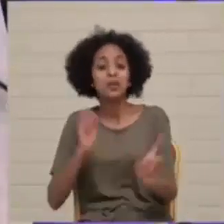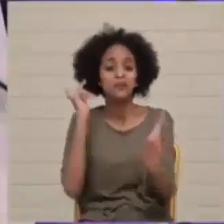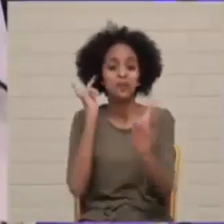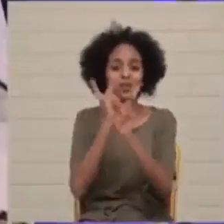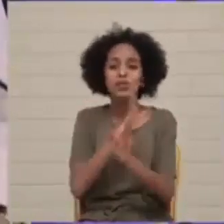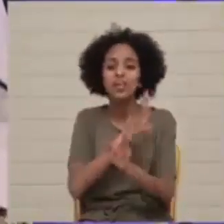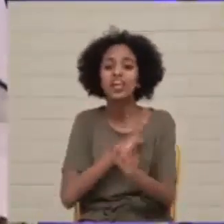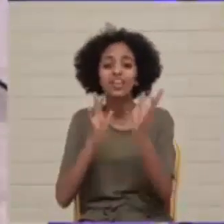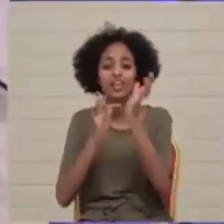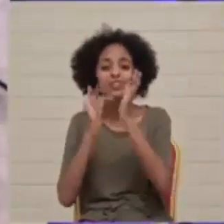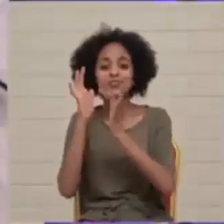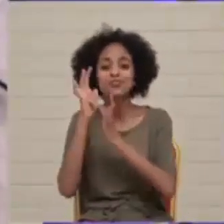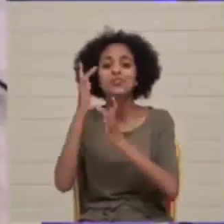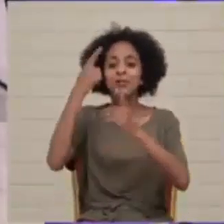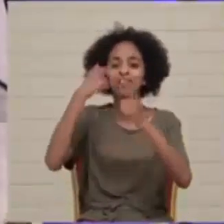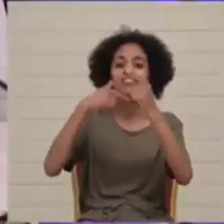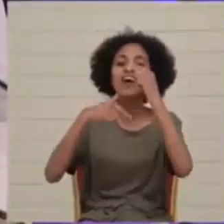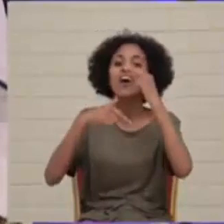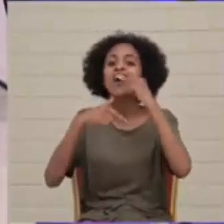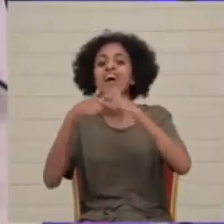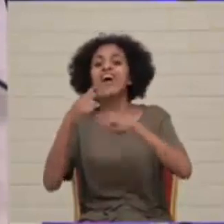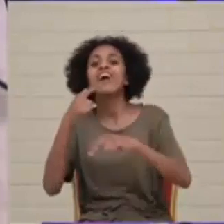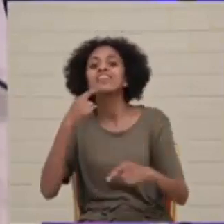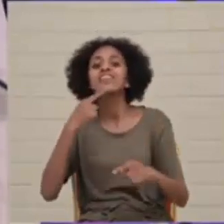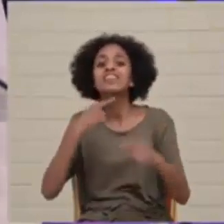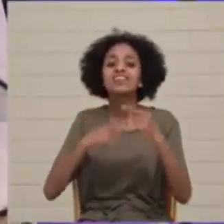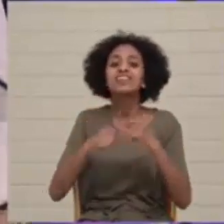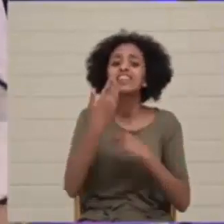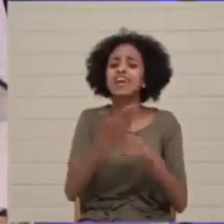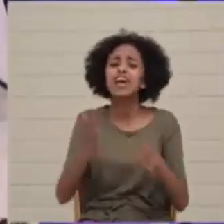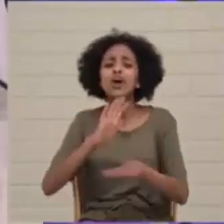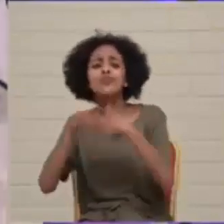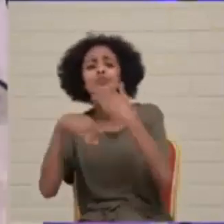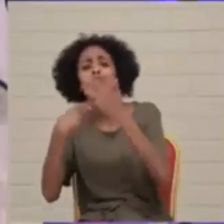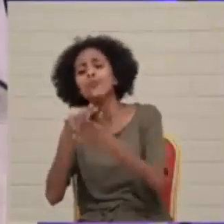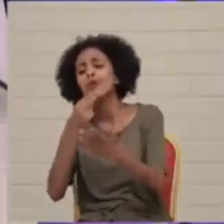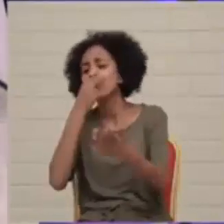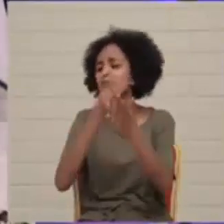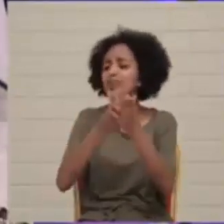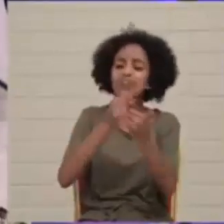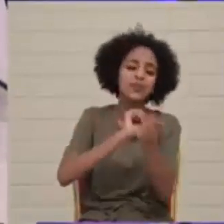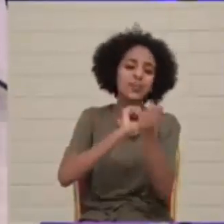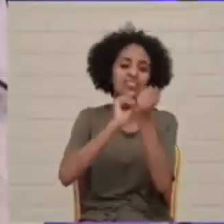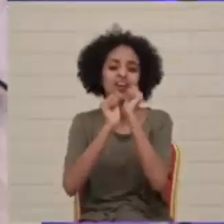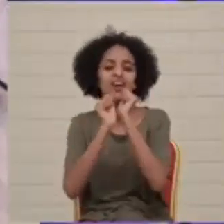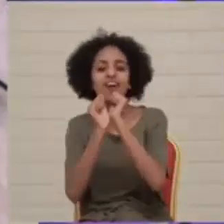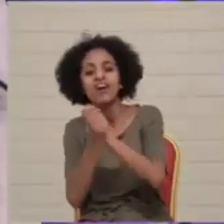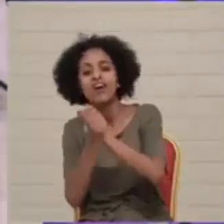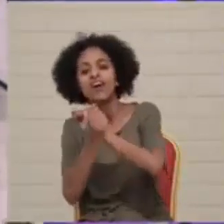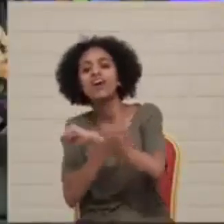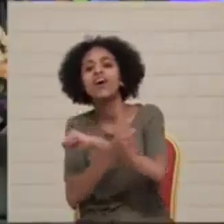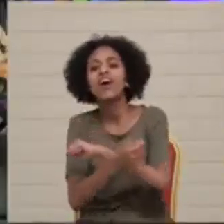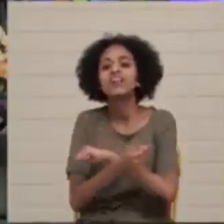ታበቀው ጌታ ኢየሱስ ይመጣል ነገር ሁሉ ለበጎ ይለወጣል።